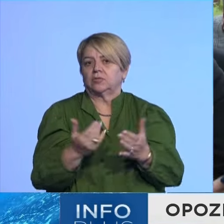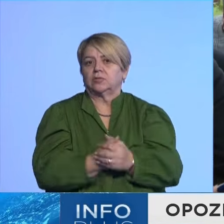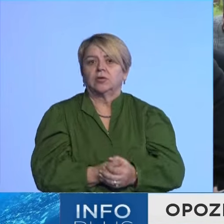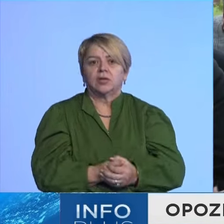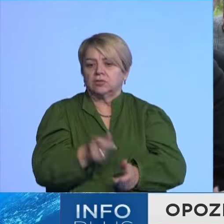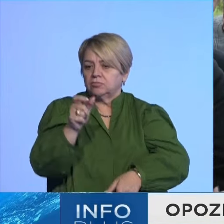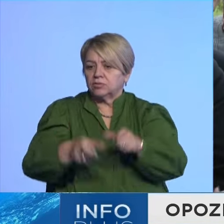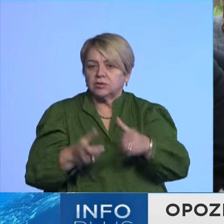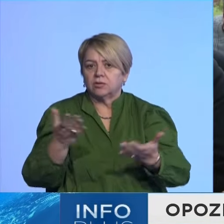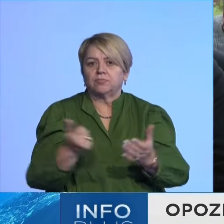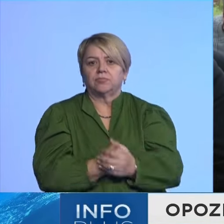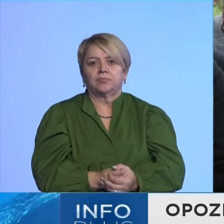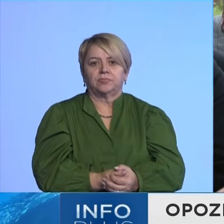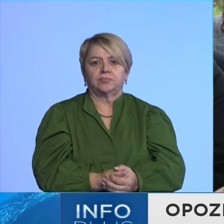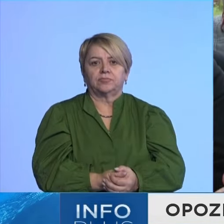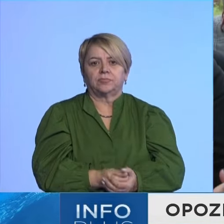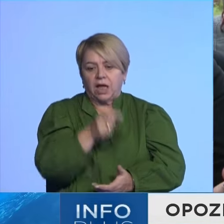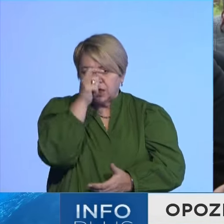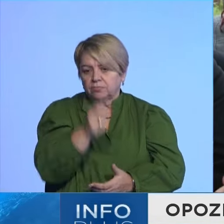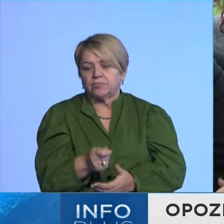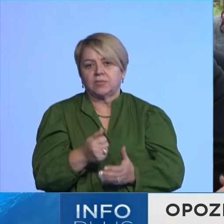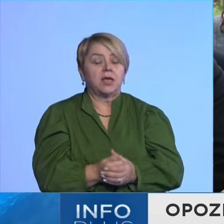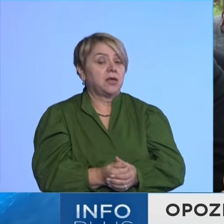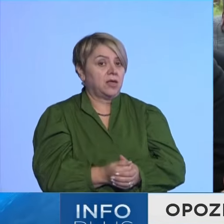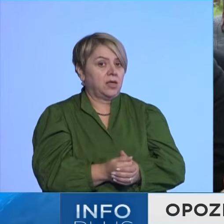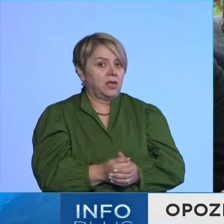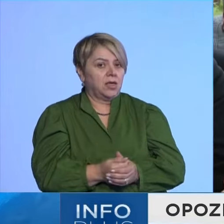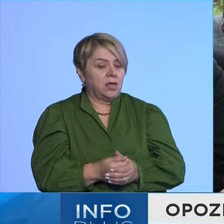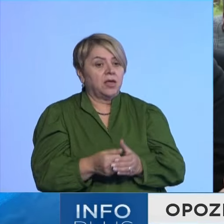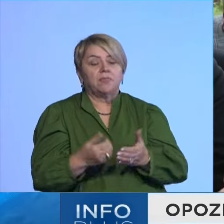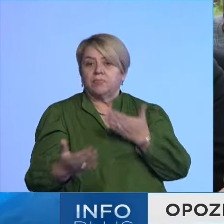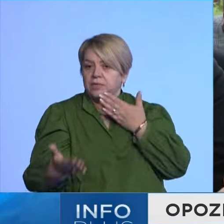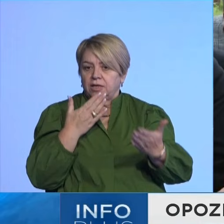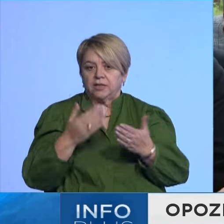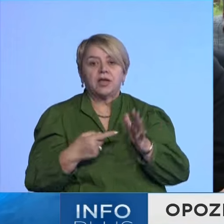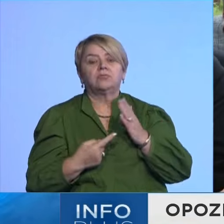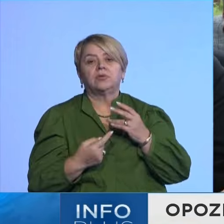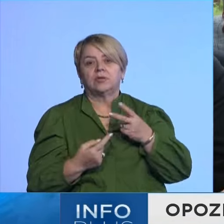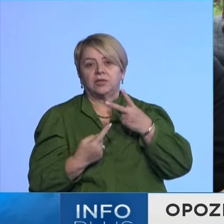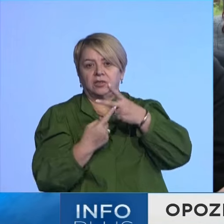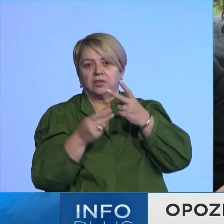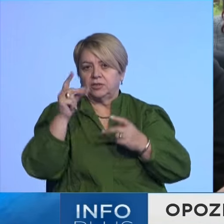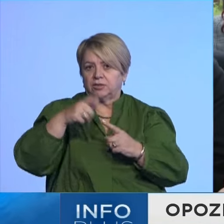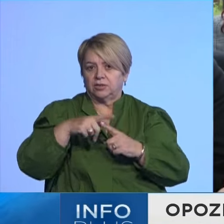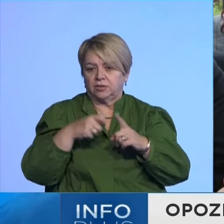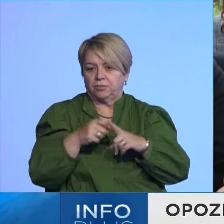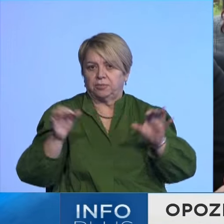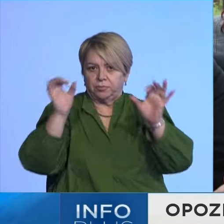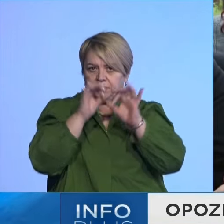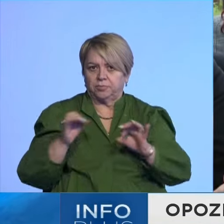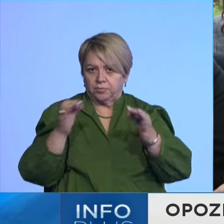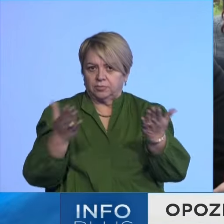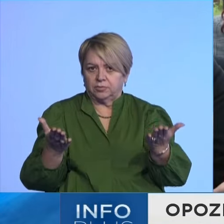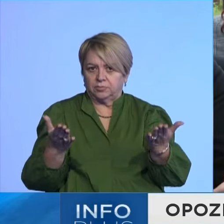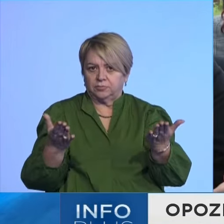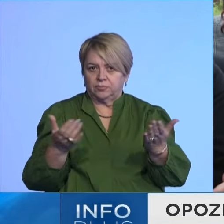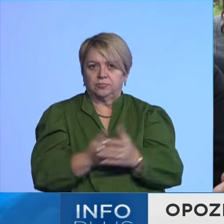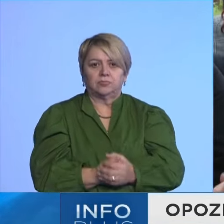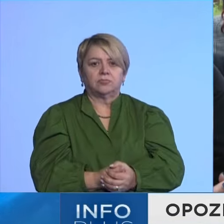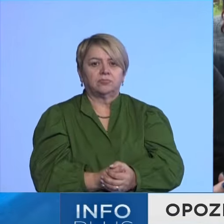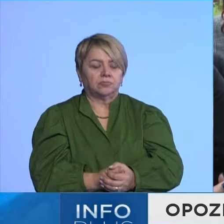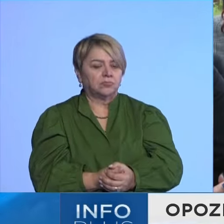dhe si pas ndërshmërisë. Seanca nuk u transmetua në kanalin zyrtar të Radio Televizionit të Kosovës,